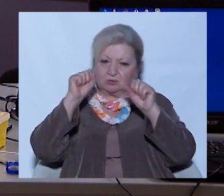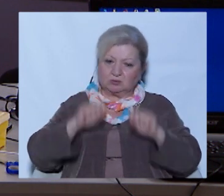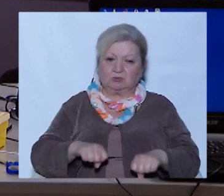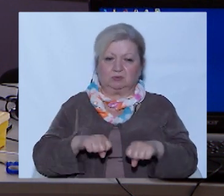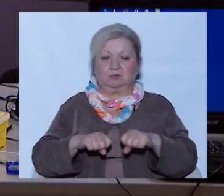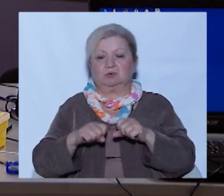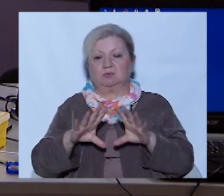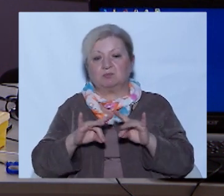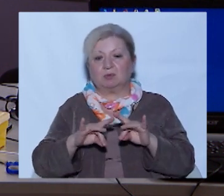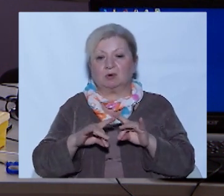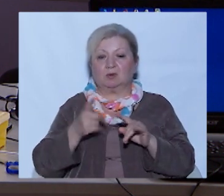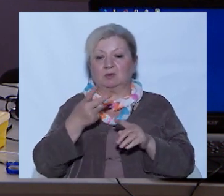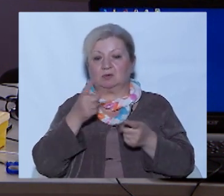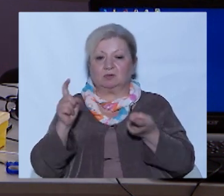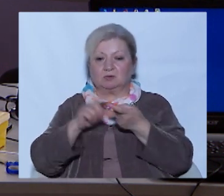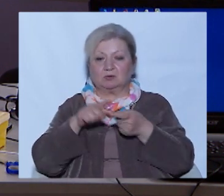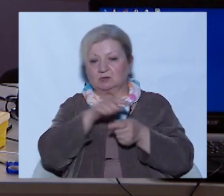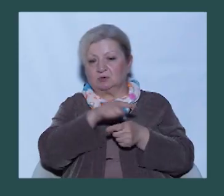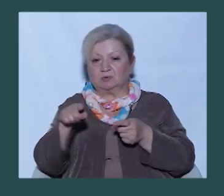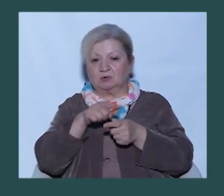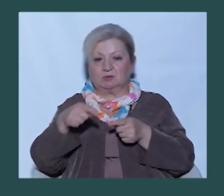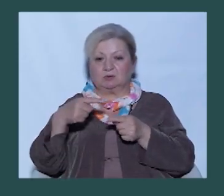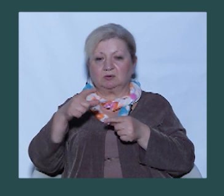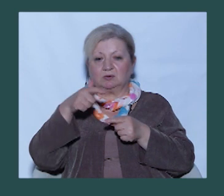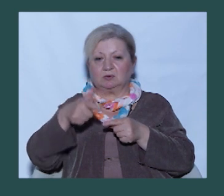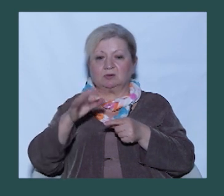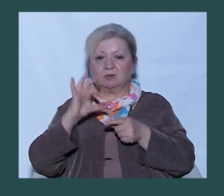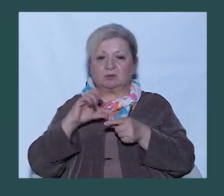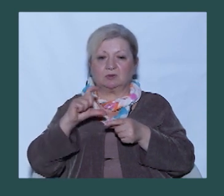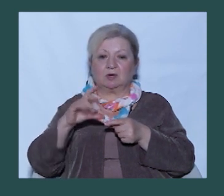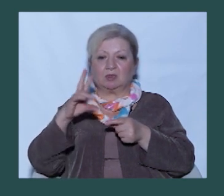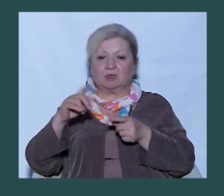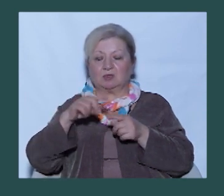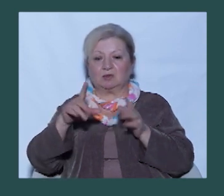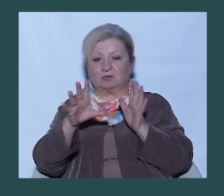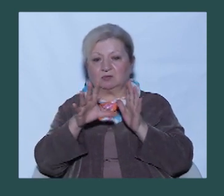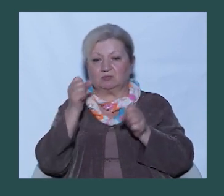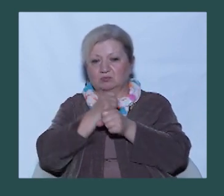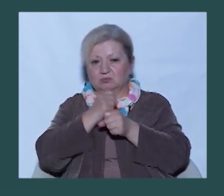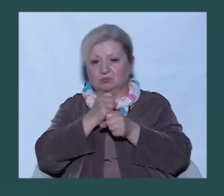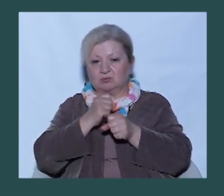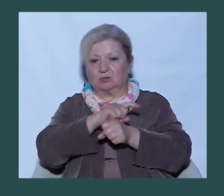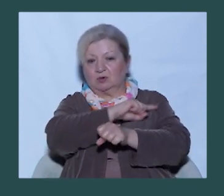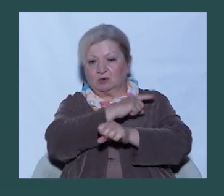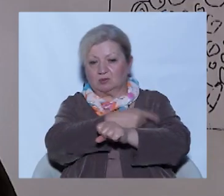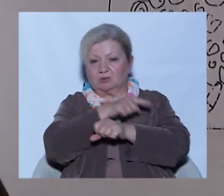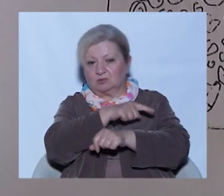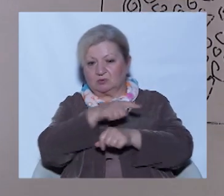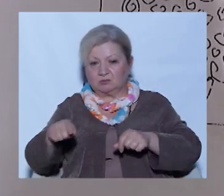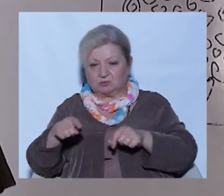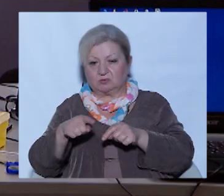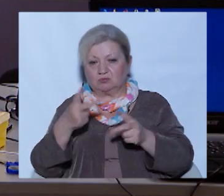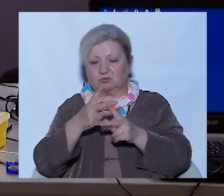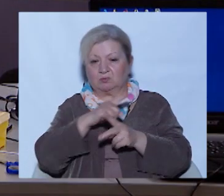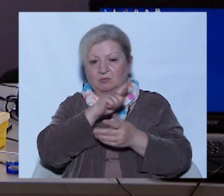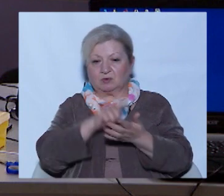მოვიყვანოთ ელექტროენერგიის გადაცემასთან დაკავშირებით. გენერატორიდან გამომუშავებული ელექტროენერგია უნდა მივიყვანოთ მომხმარებლამდე, ეს